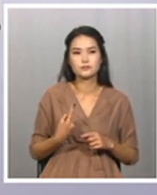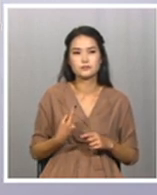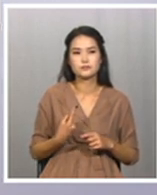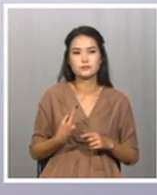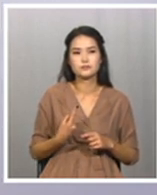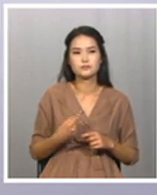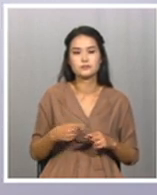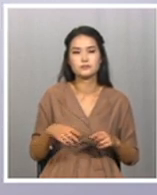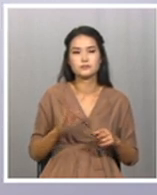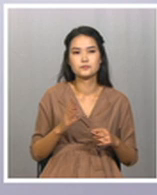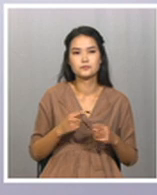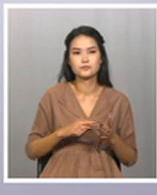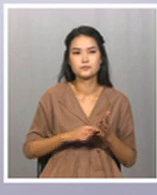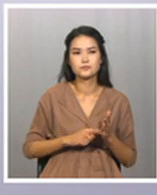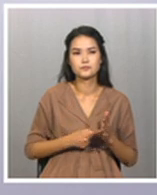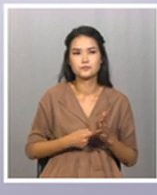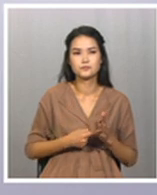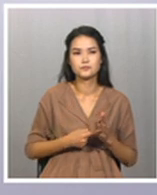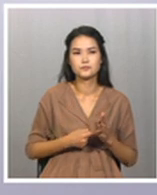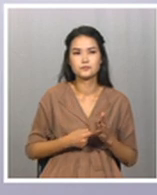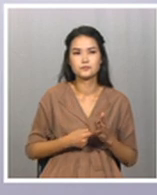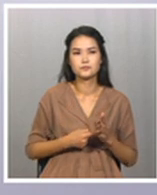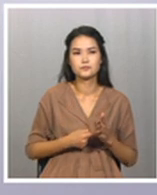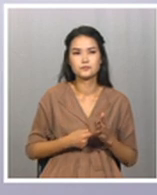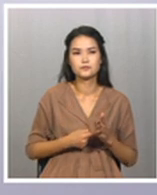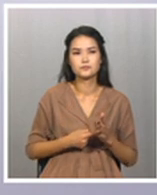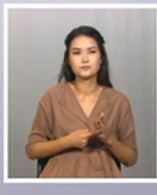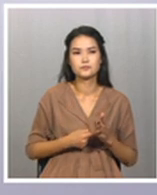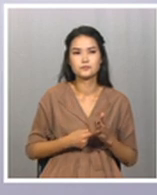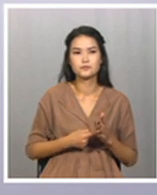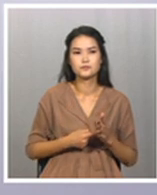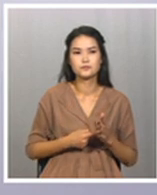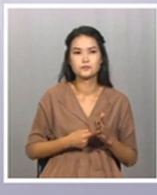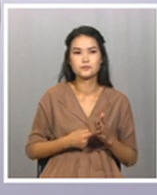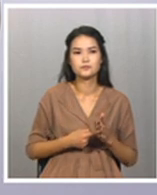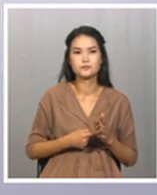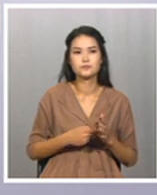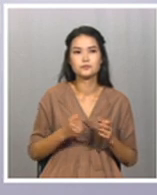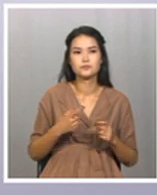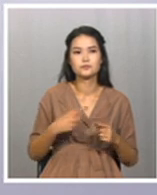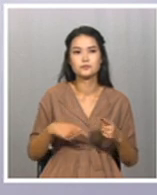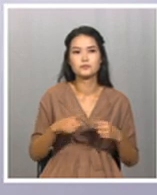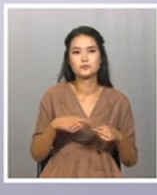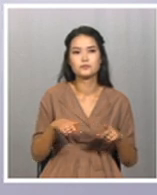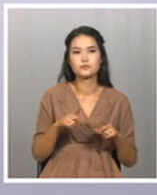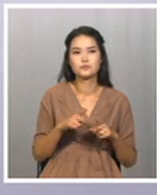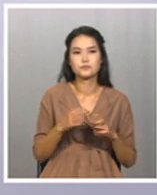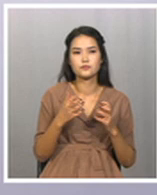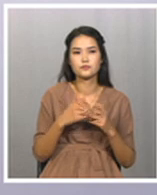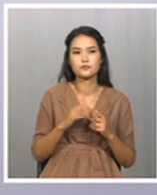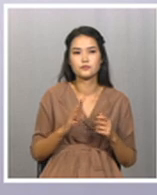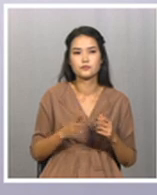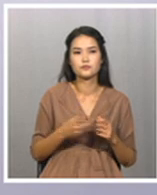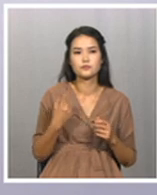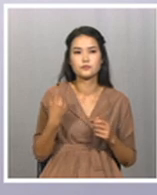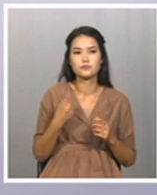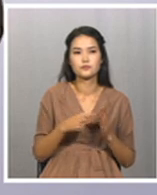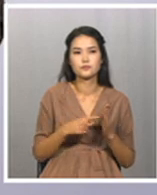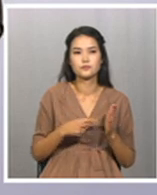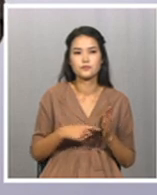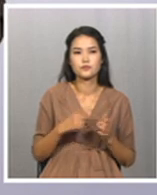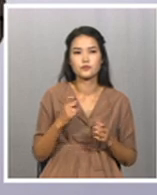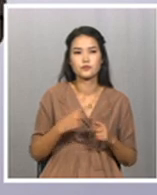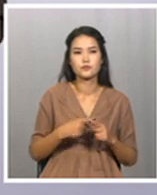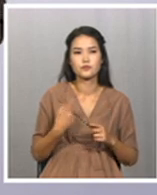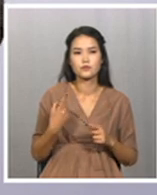ондық логарифмінің 3 дәрежесі және енді келесі ондық логарифмінің туындысы, яғни 1 бөлінген х